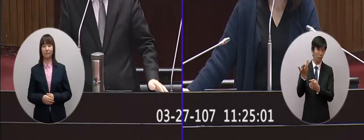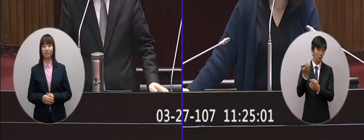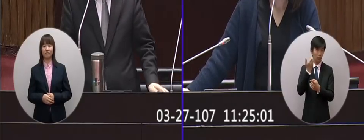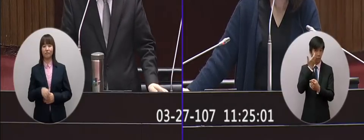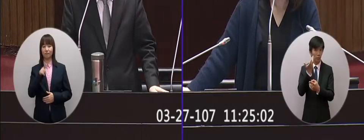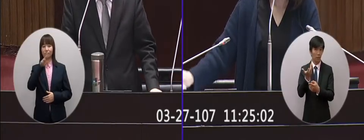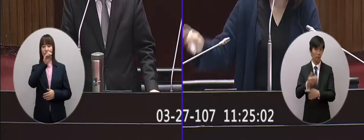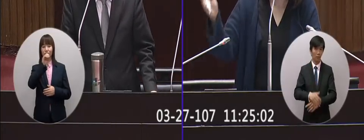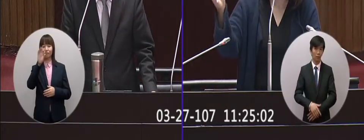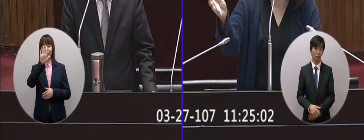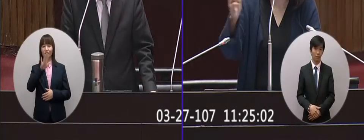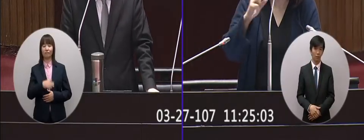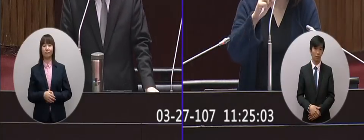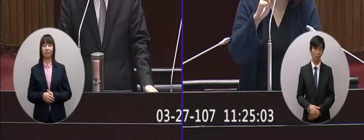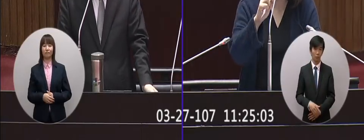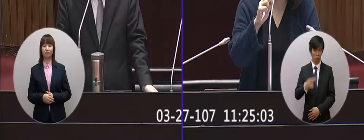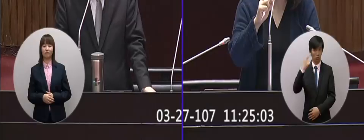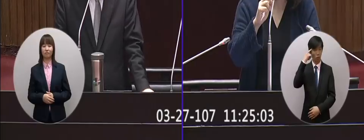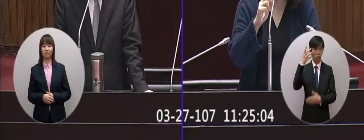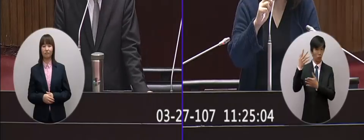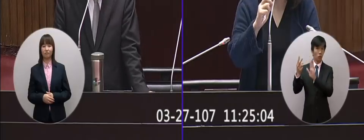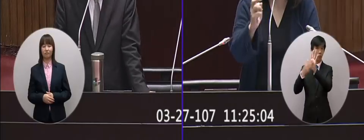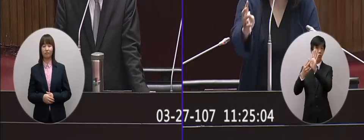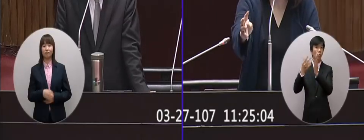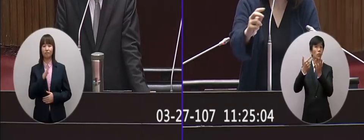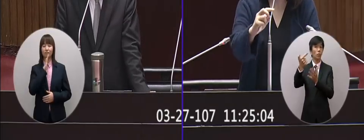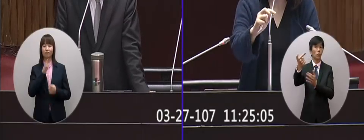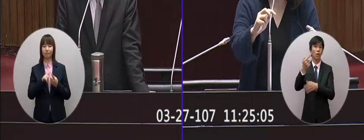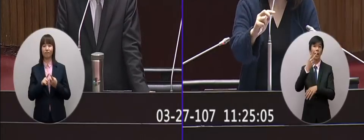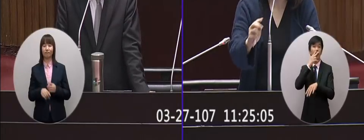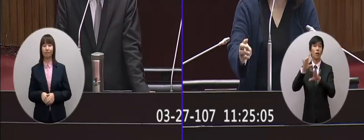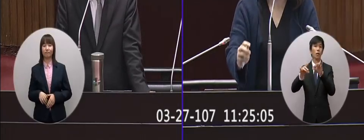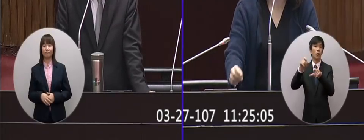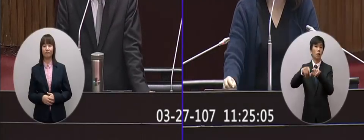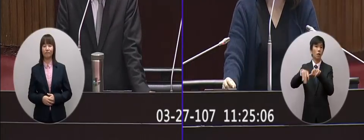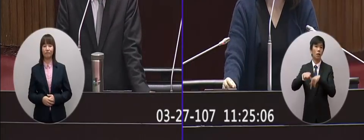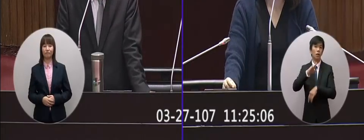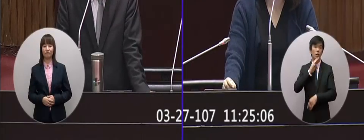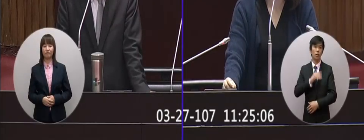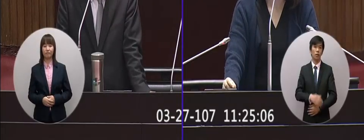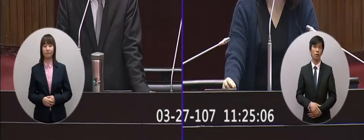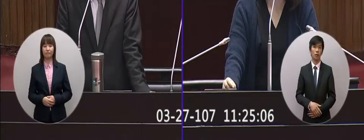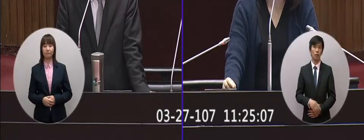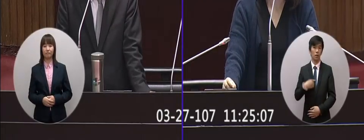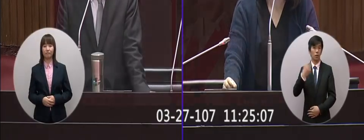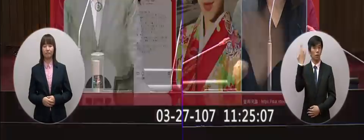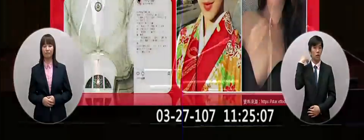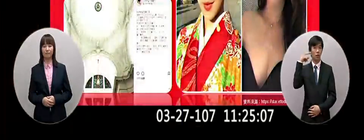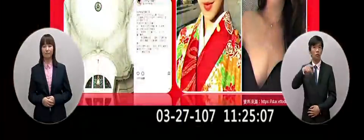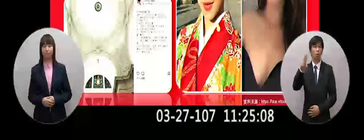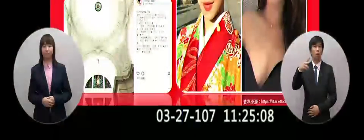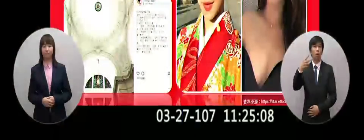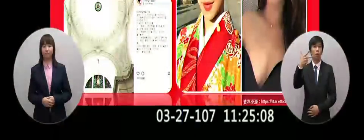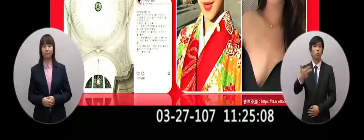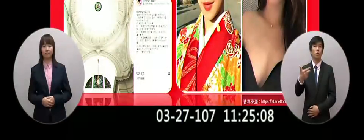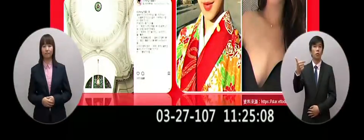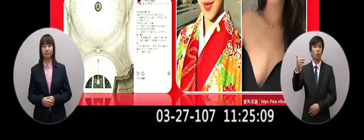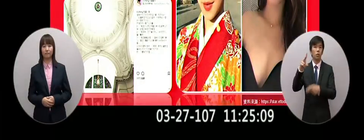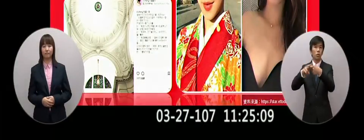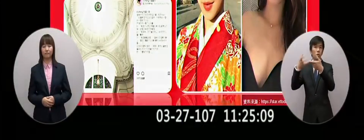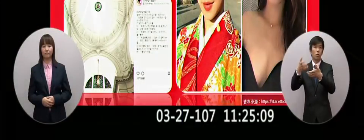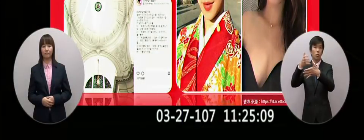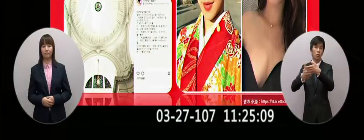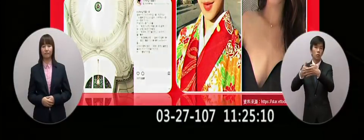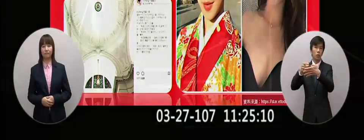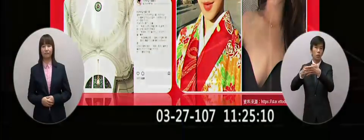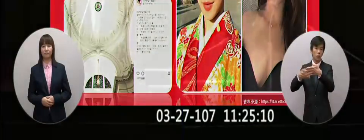你那边也有答案吗？ 我想我上面已经写的是雅尼哦。 是啊，没错。 那也大概就是院长所熟悉的徐旭东哦，徐旭东董事长。他